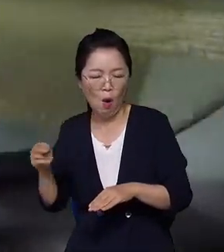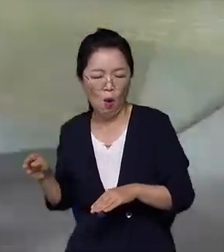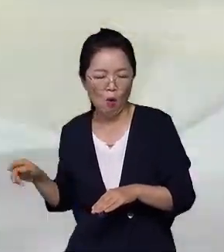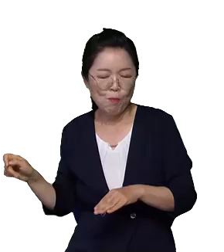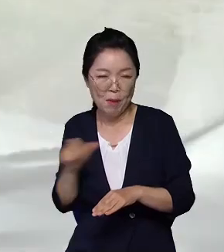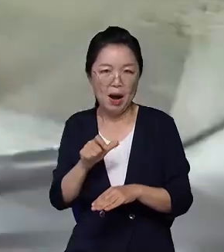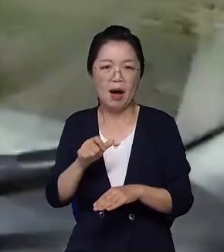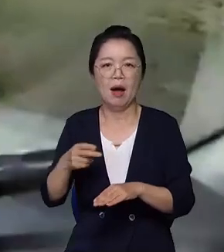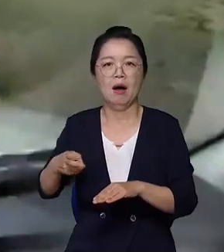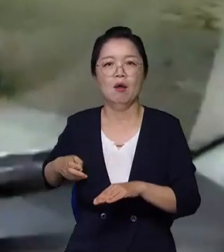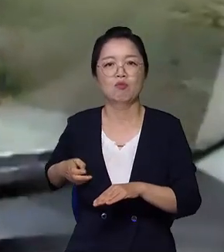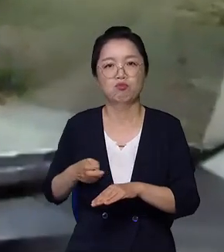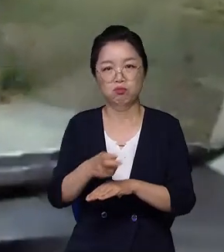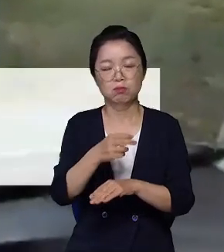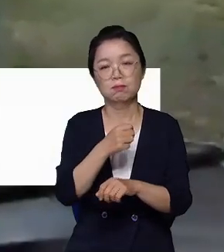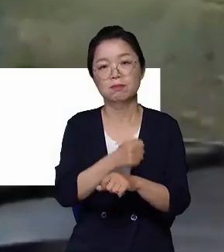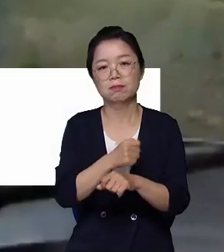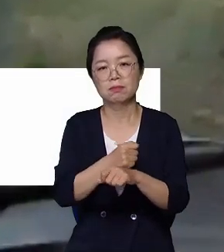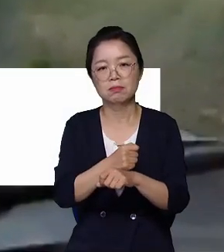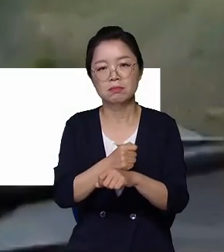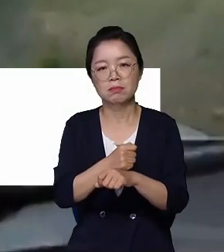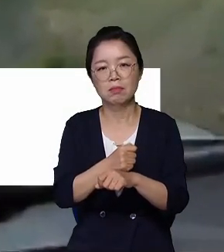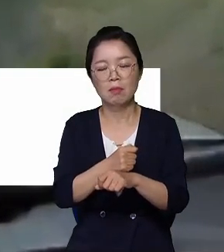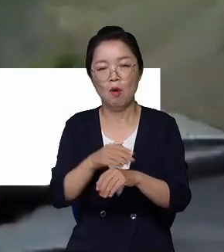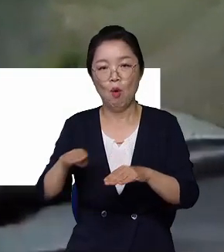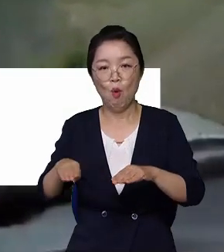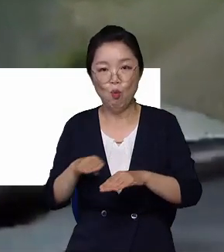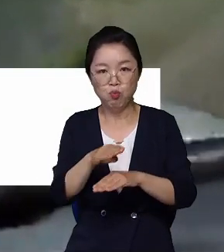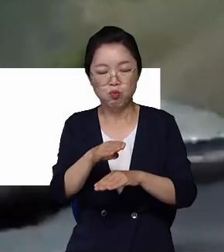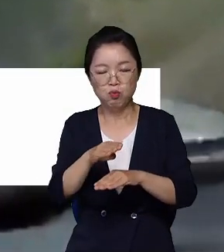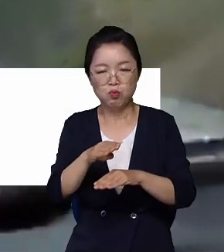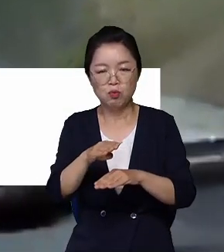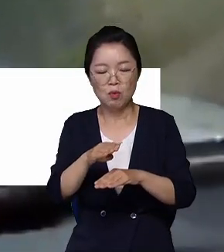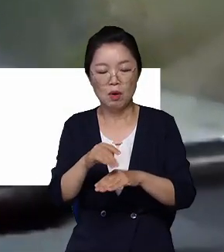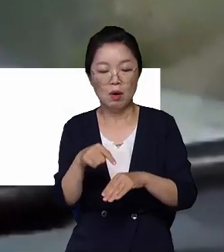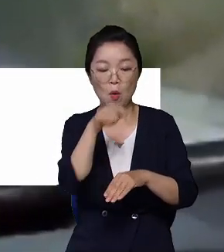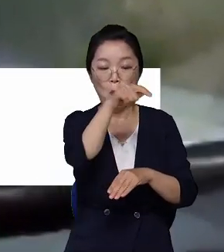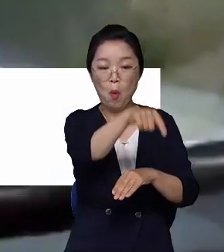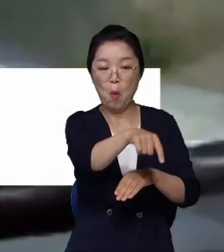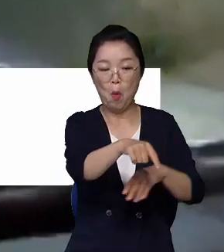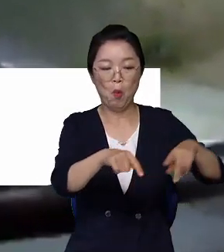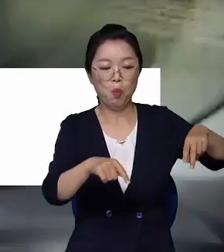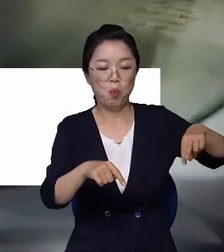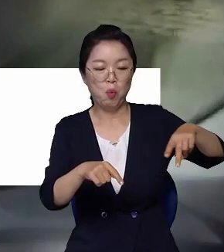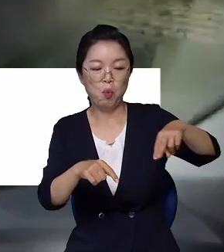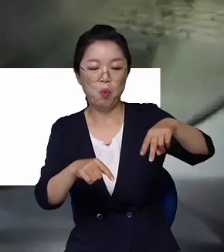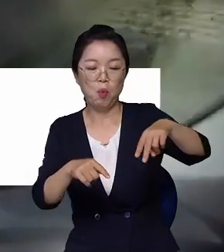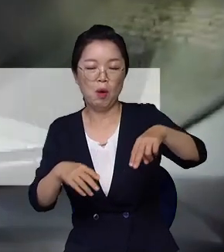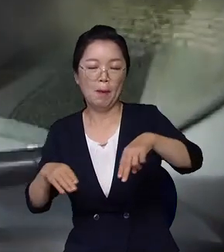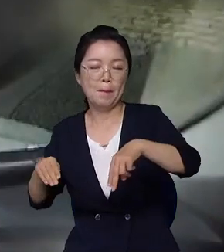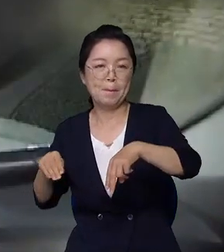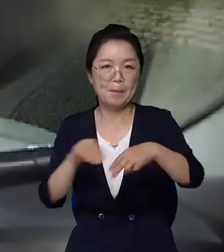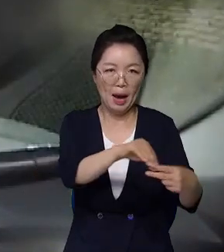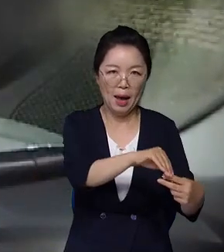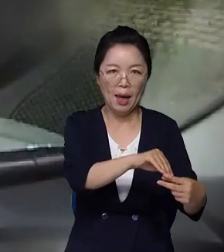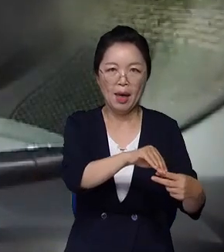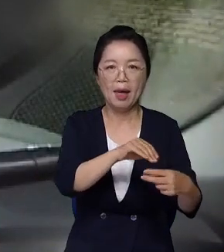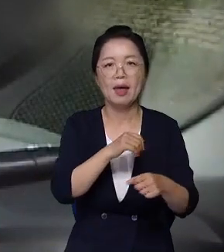냅니다. 눈 깜짝할 새 도로를 가로지른 차량은 건너편에 있던 보행자 2명을